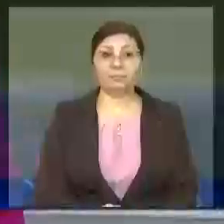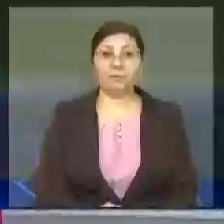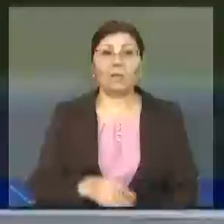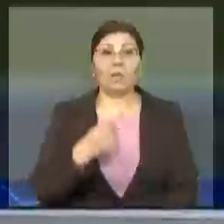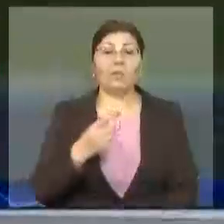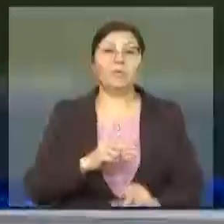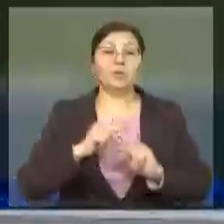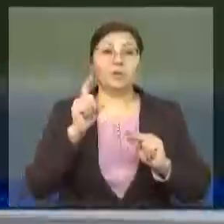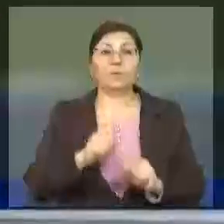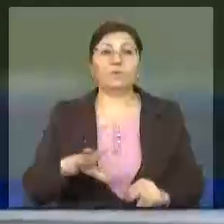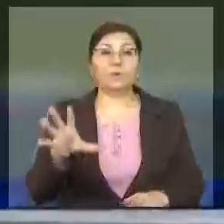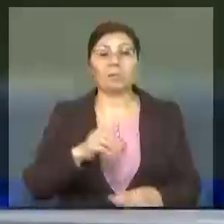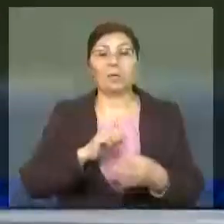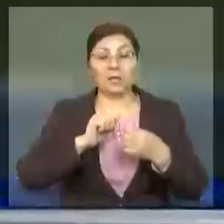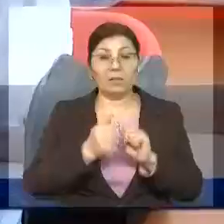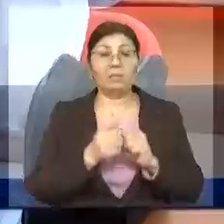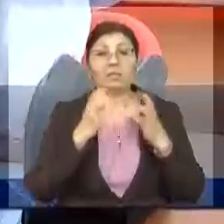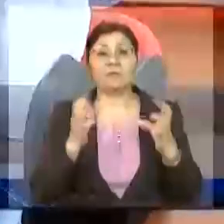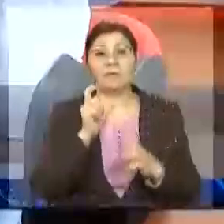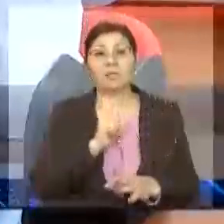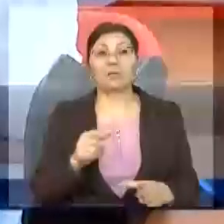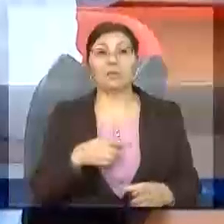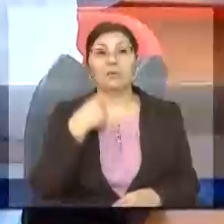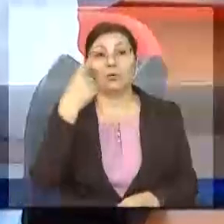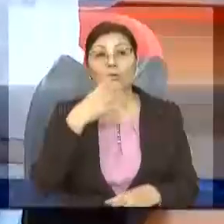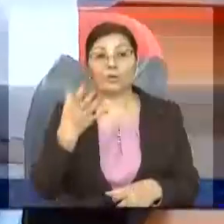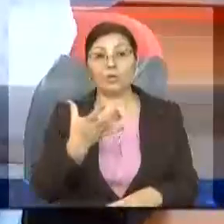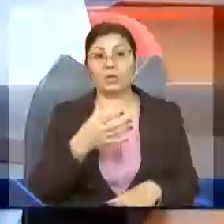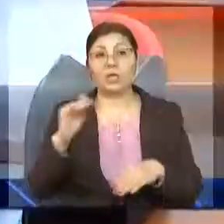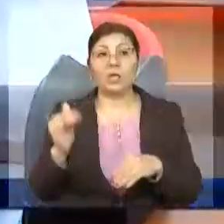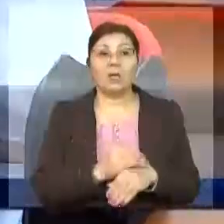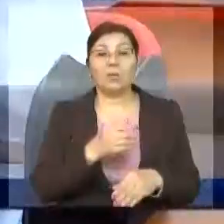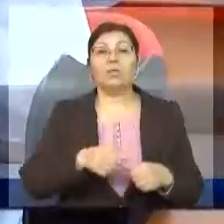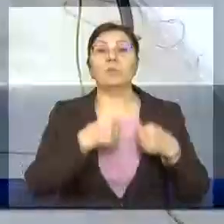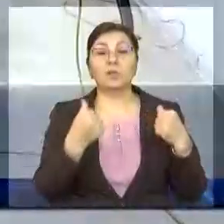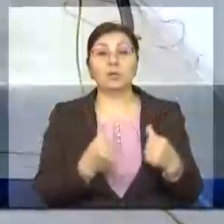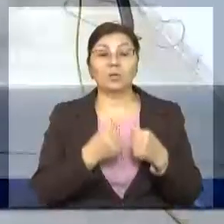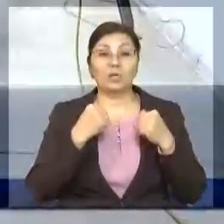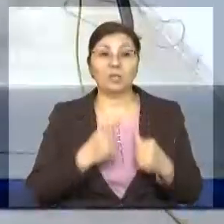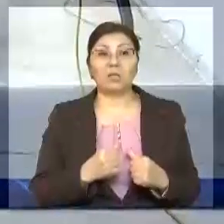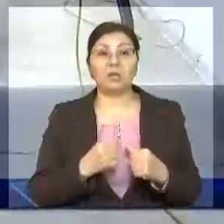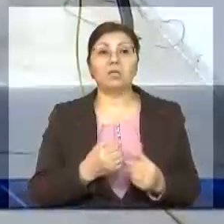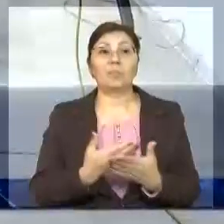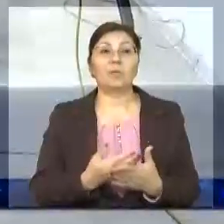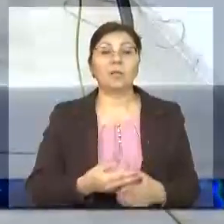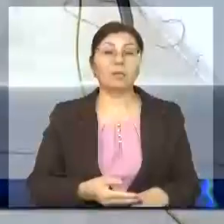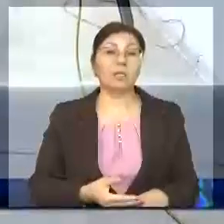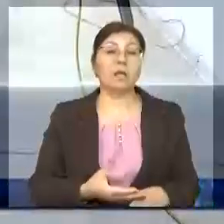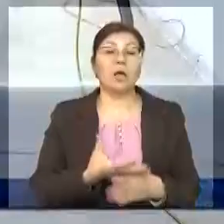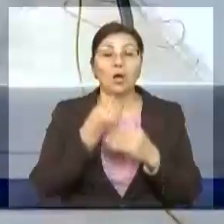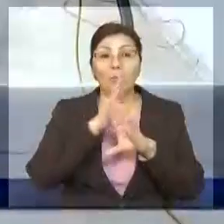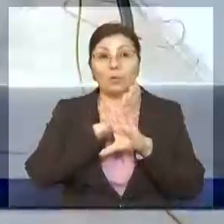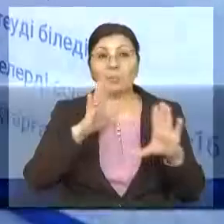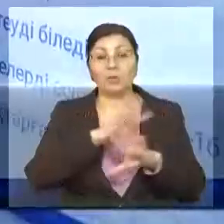Алғашқы ұстаз мәңгі жадымызда сақталатын жан. Оның жылы жүзі, мейірімге толы жүрегі, сабырлы һәм салмақты қалпы естен кетпейді.